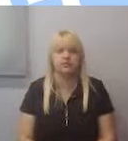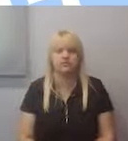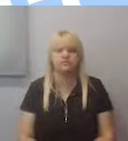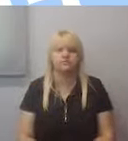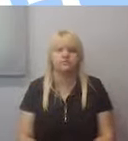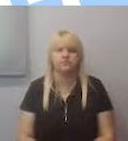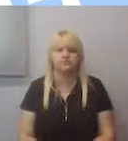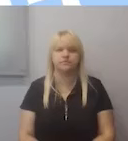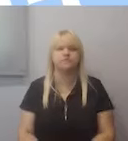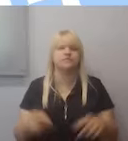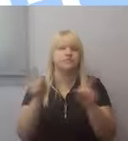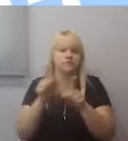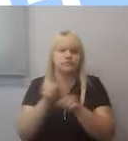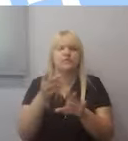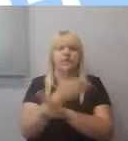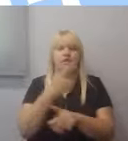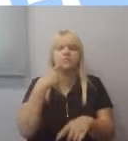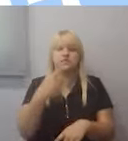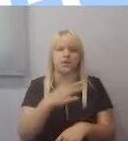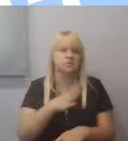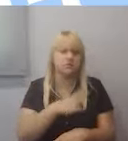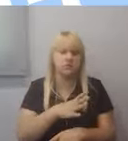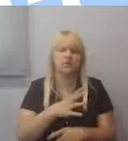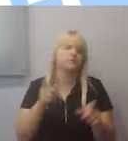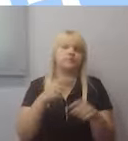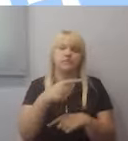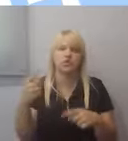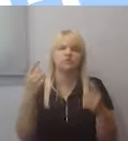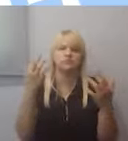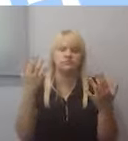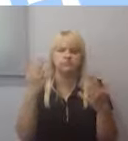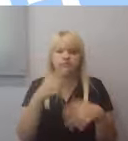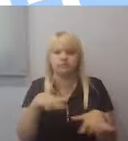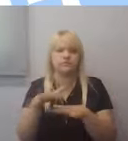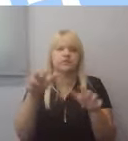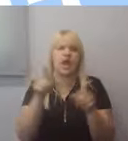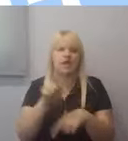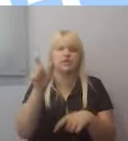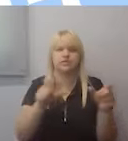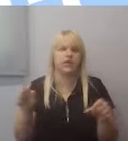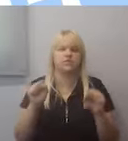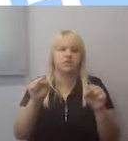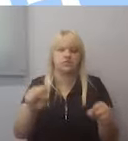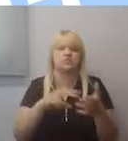kā jau iepriekš arī teikts tika šie te pasākumi tad arī noteikti civilās aizsardzības plāna 35